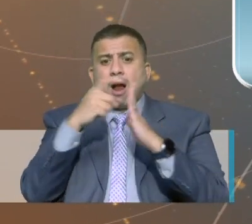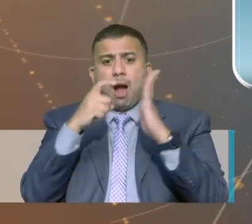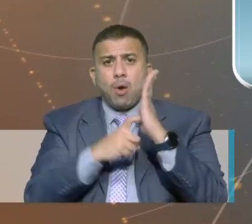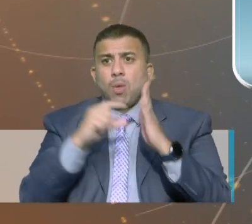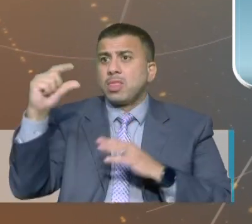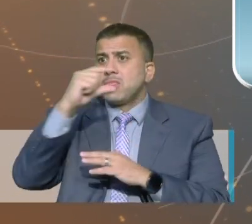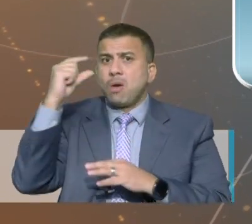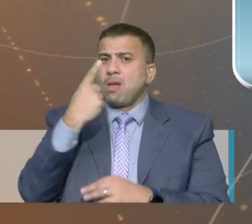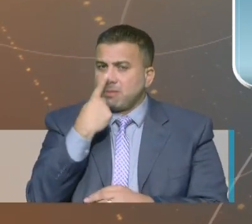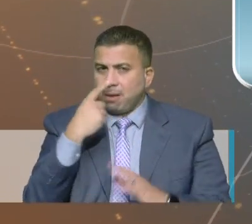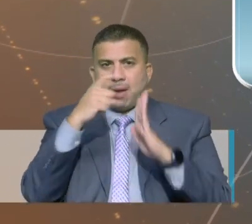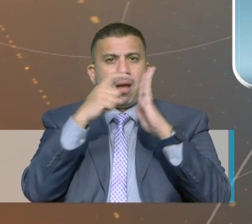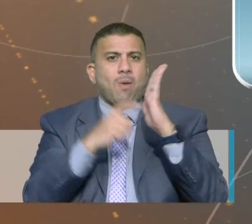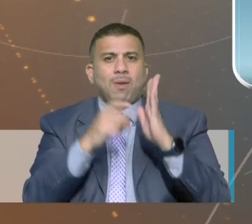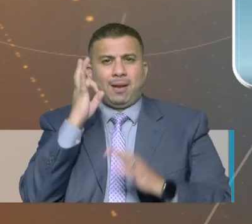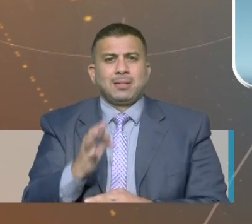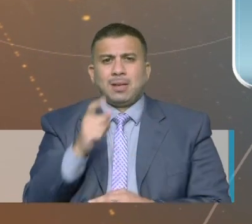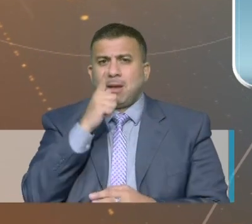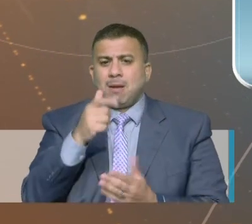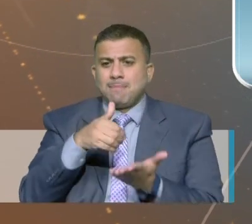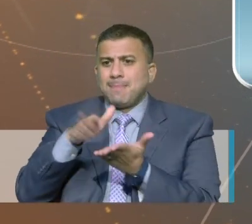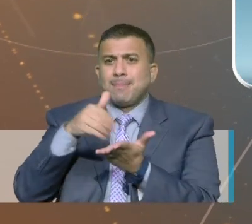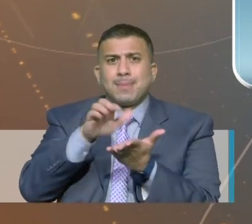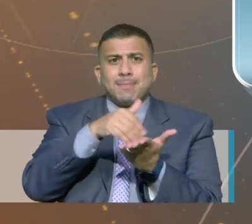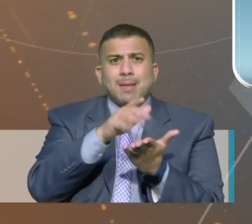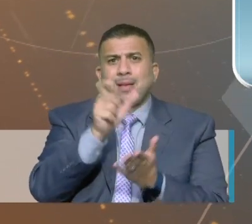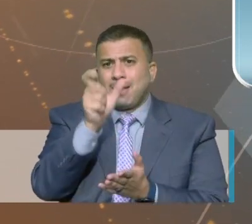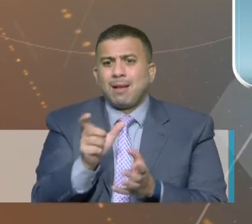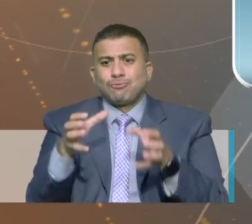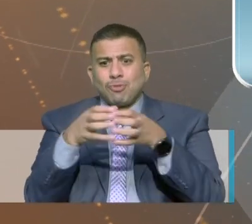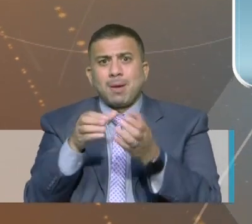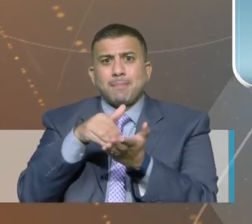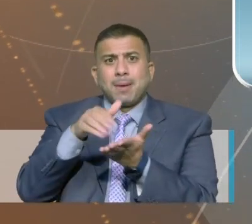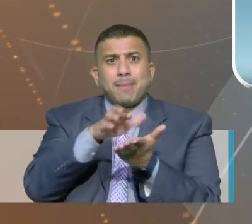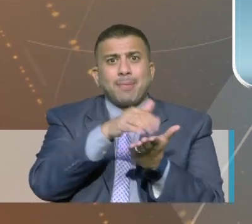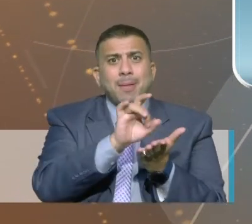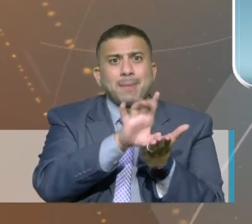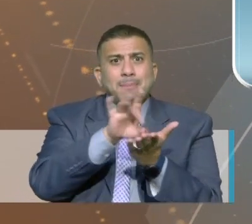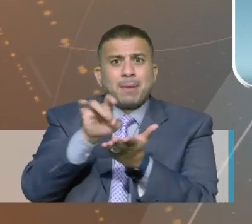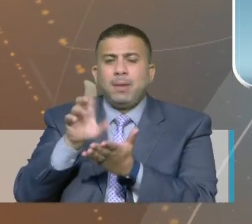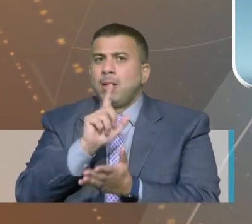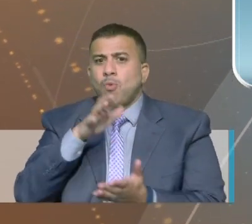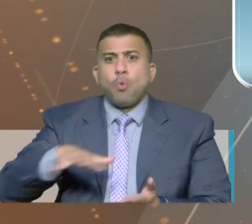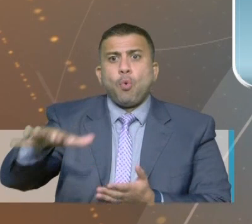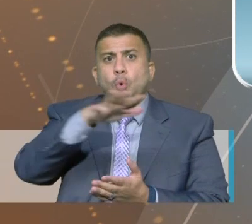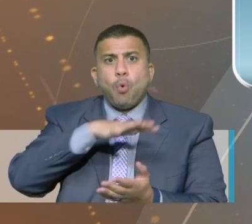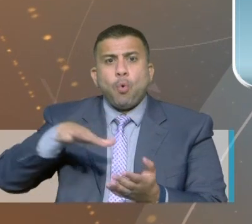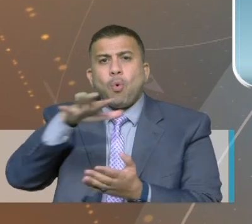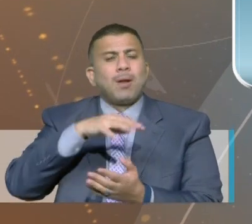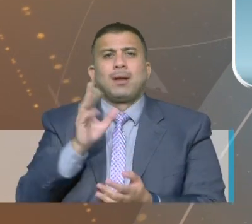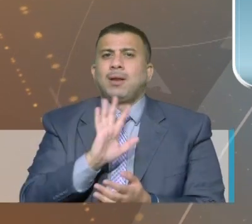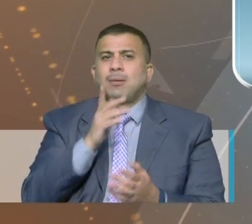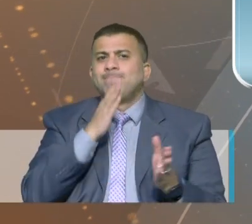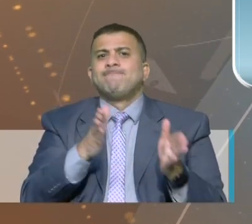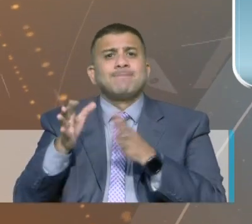الدولي وادانه التهجير القصري الفردي او الجماعي وسياسه العقاب الجماعي الى